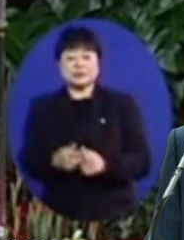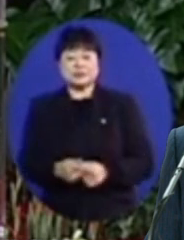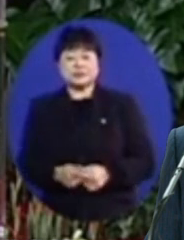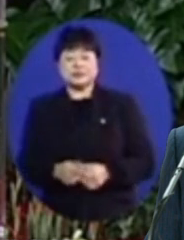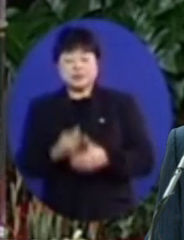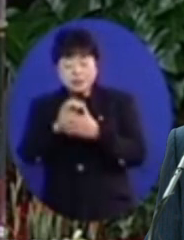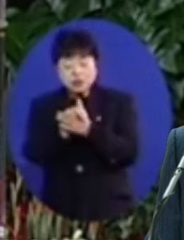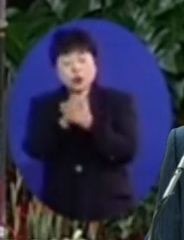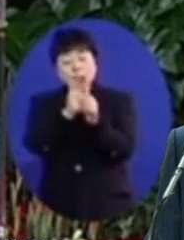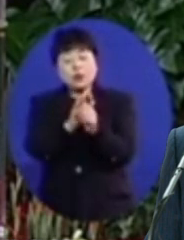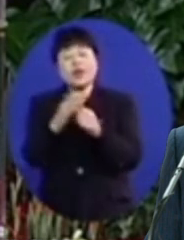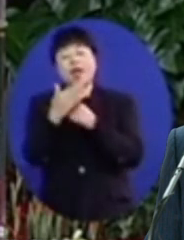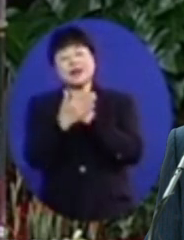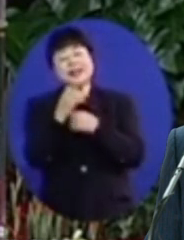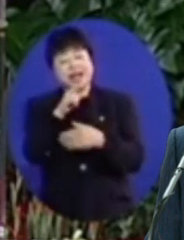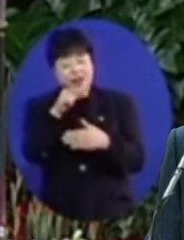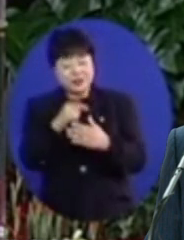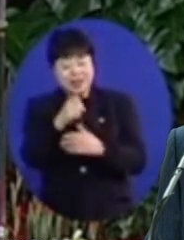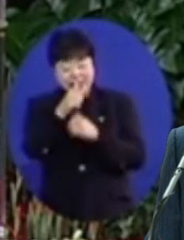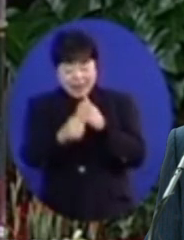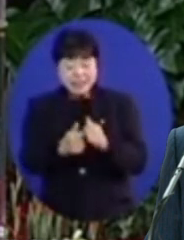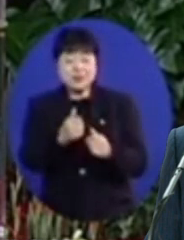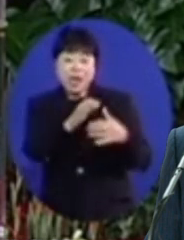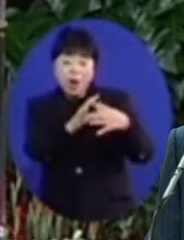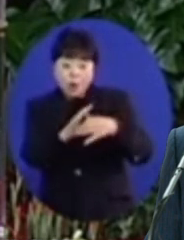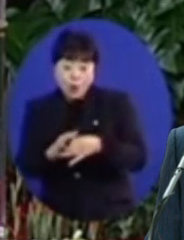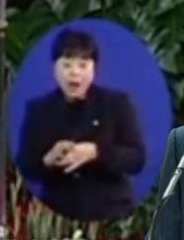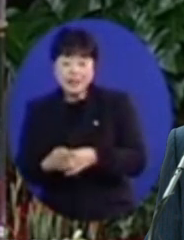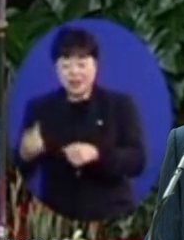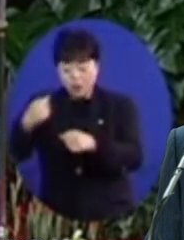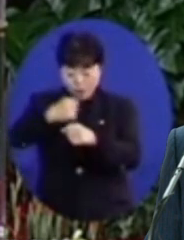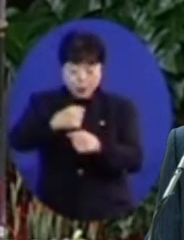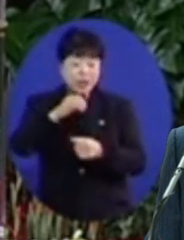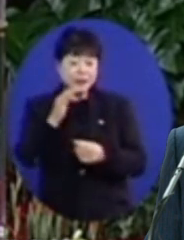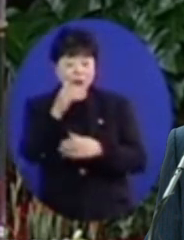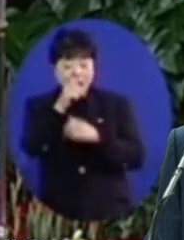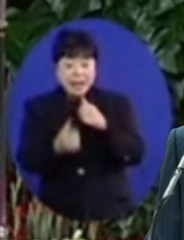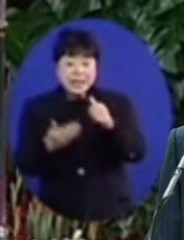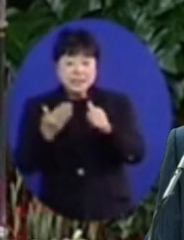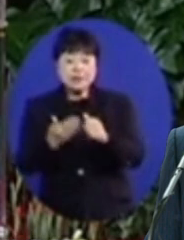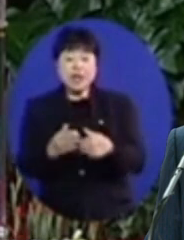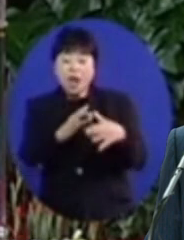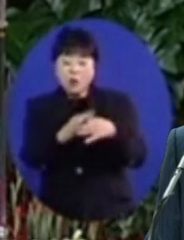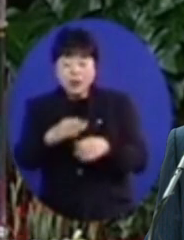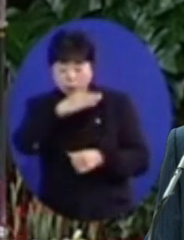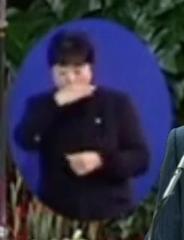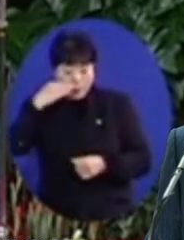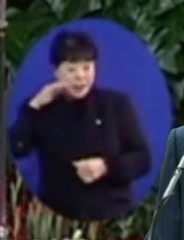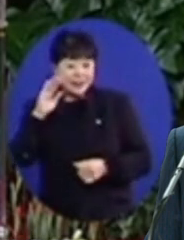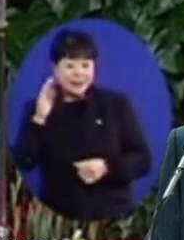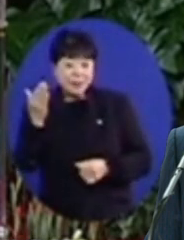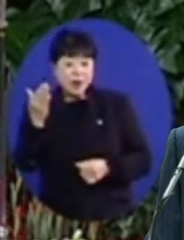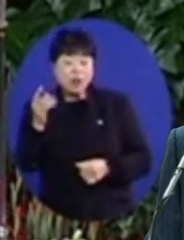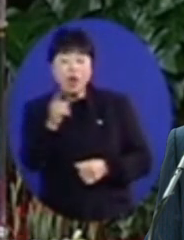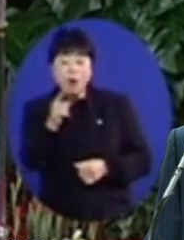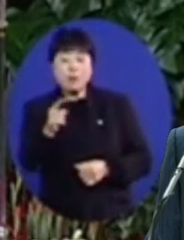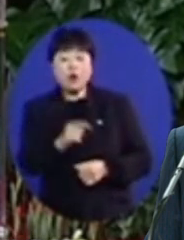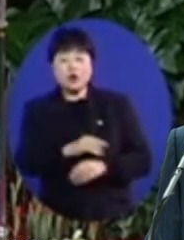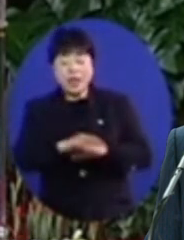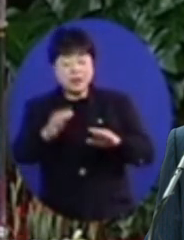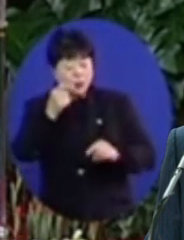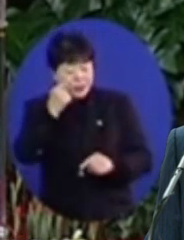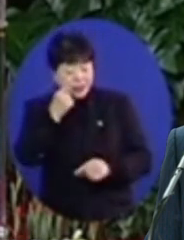증보를 통한 은혜 가운데 하나님과의 관계를 개선하여야 합니다 하나님과의 관계가 올바르게 될 때 무엇으로도